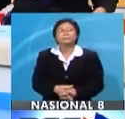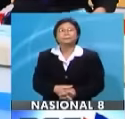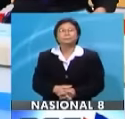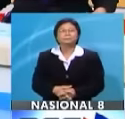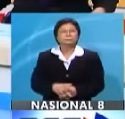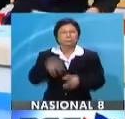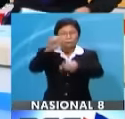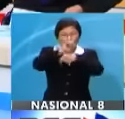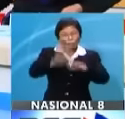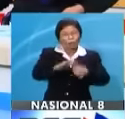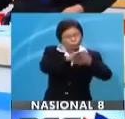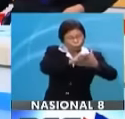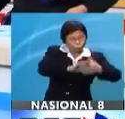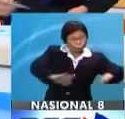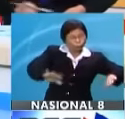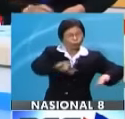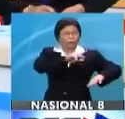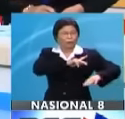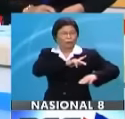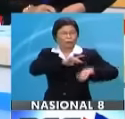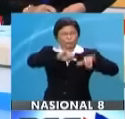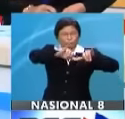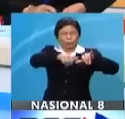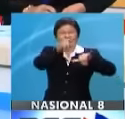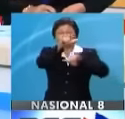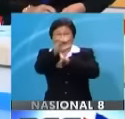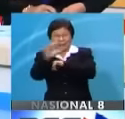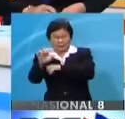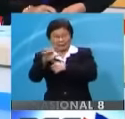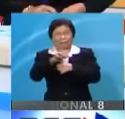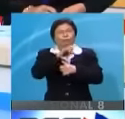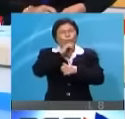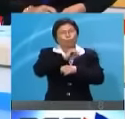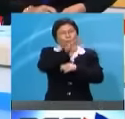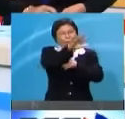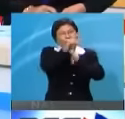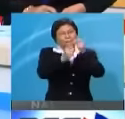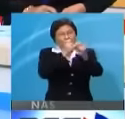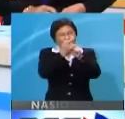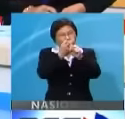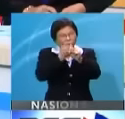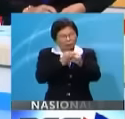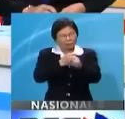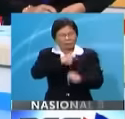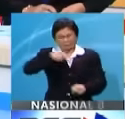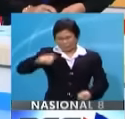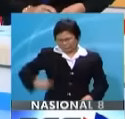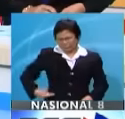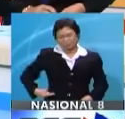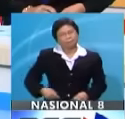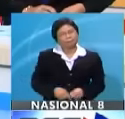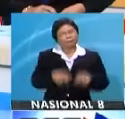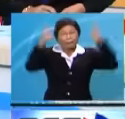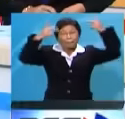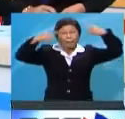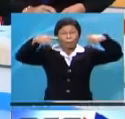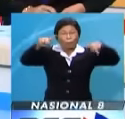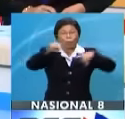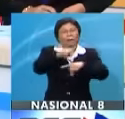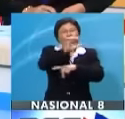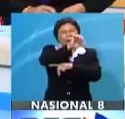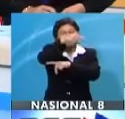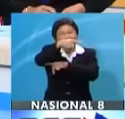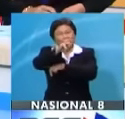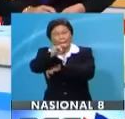Dan kru yang berjaya diselamatkan ialah Ketua Jurutera Li Guang Zheng, 51 tahun dari Zhenjiang, China. Pengarah operasi APMM